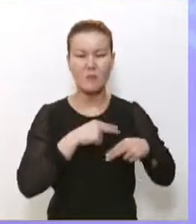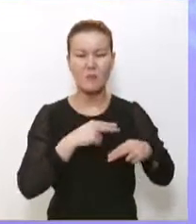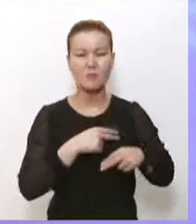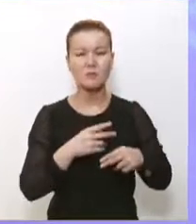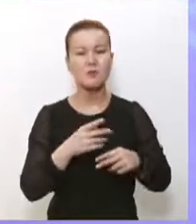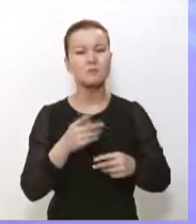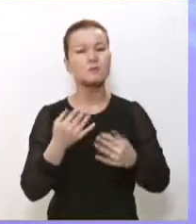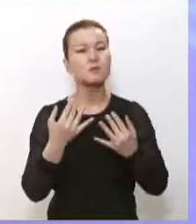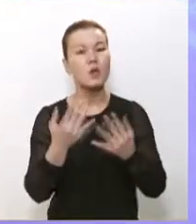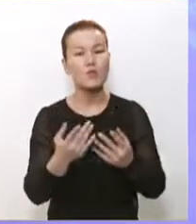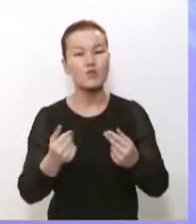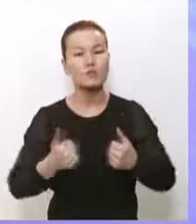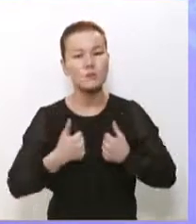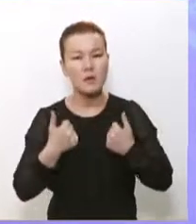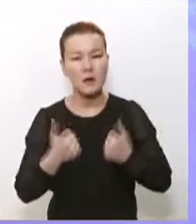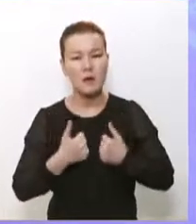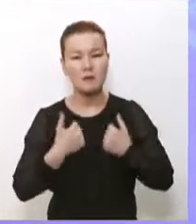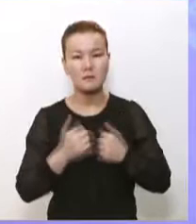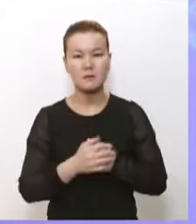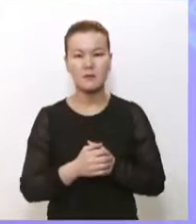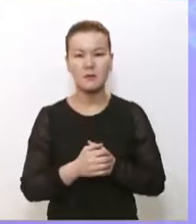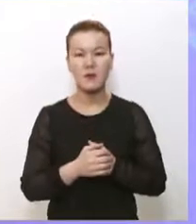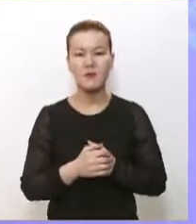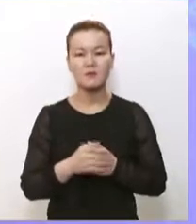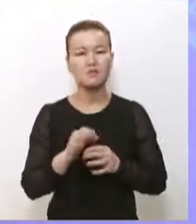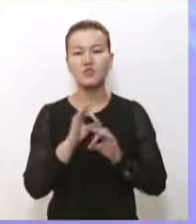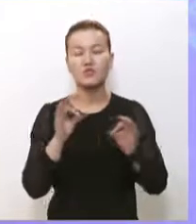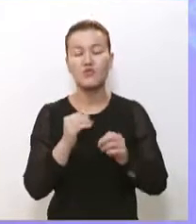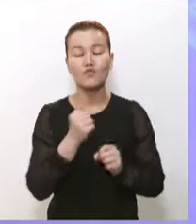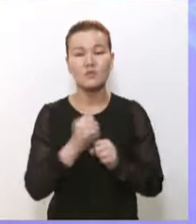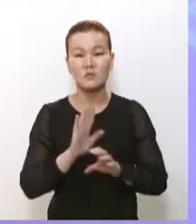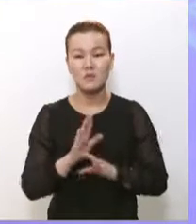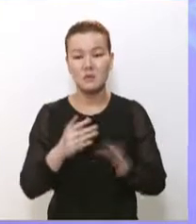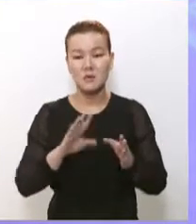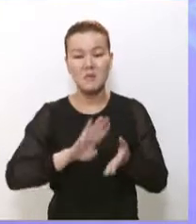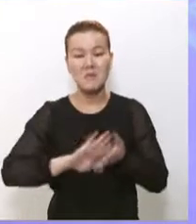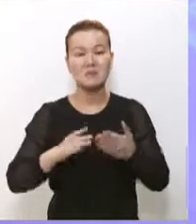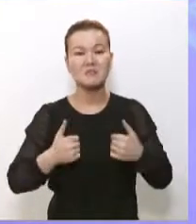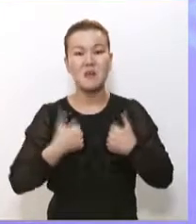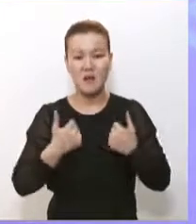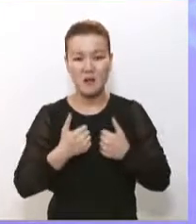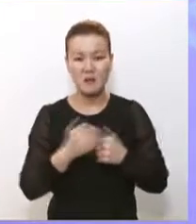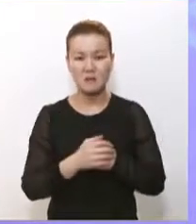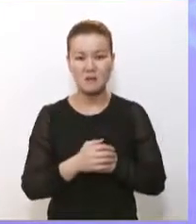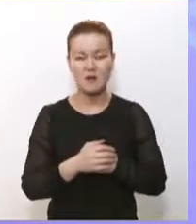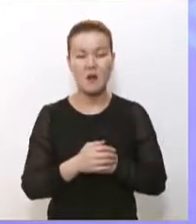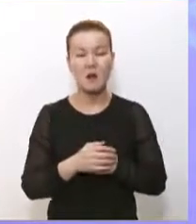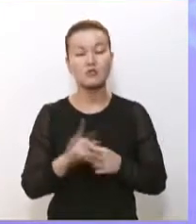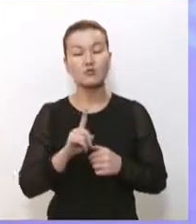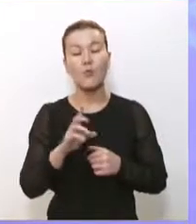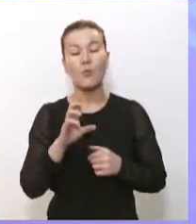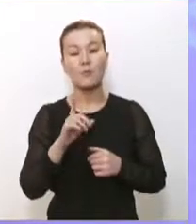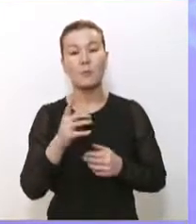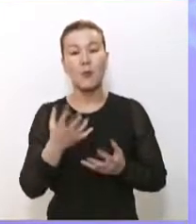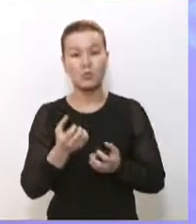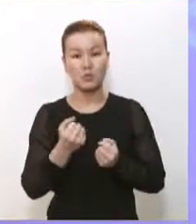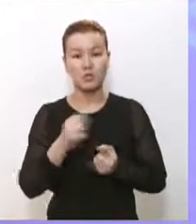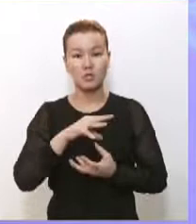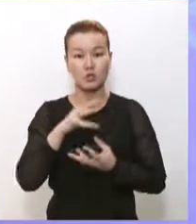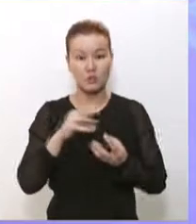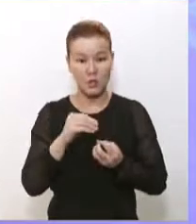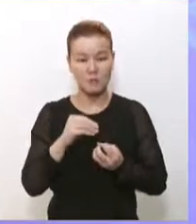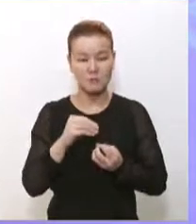усилия, старания никакого дела не сделаешь. Говорят, для получения какого-нибудь результата